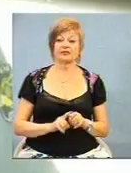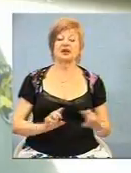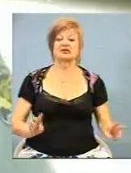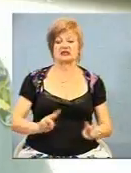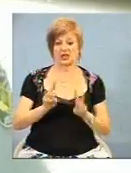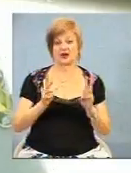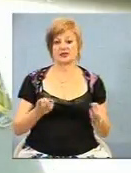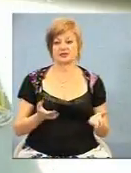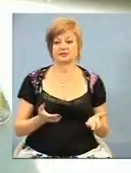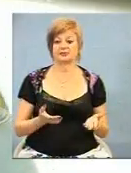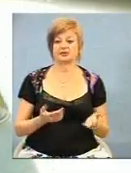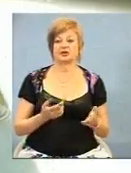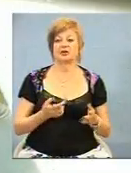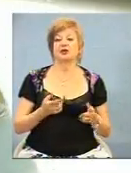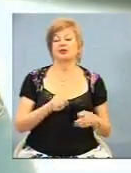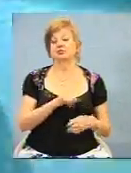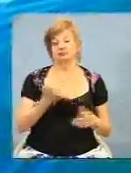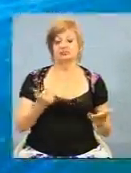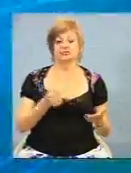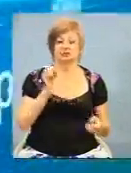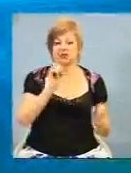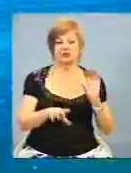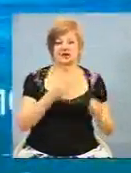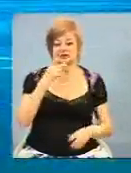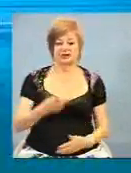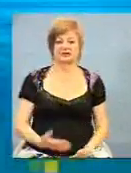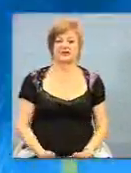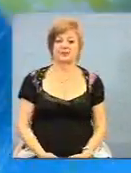загорання, Произвольним і непроизвольним.